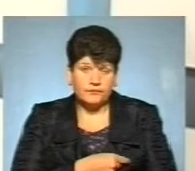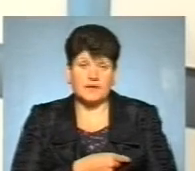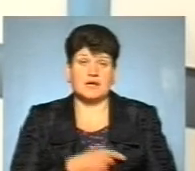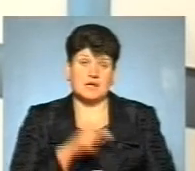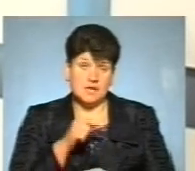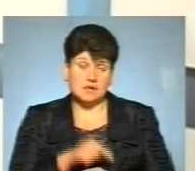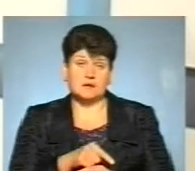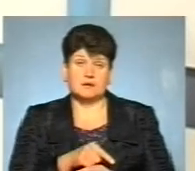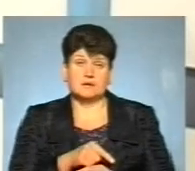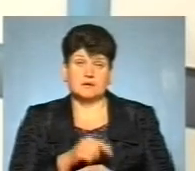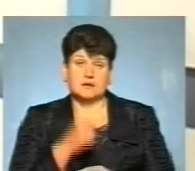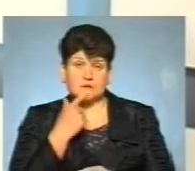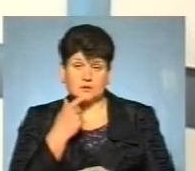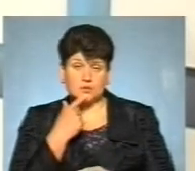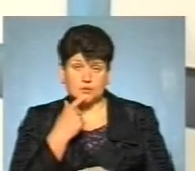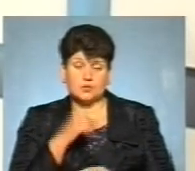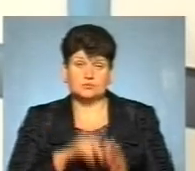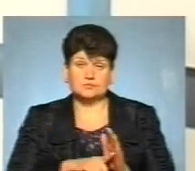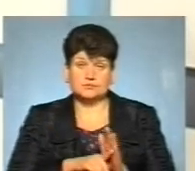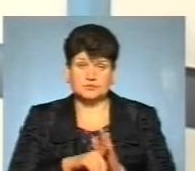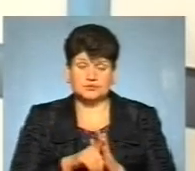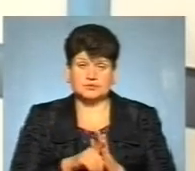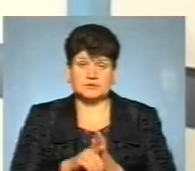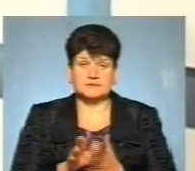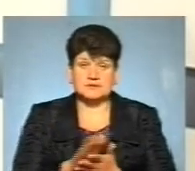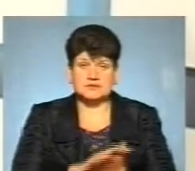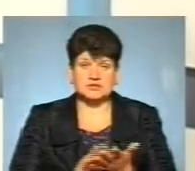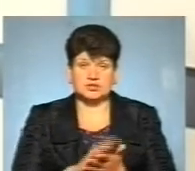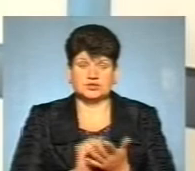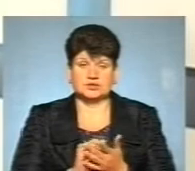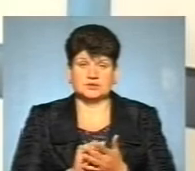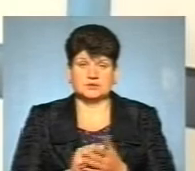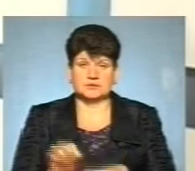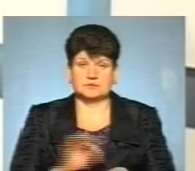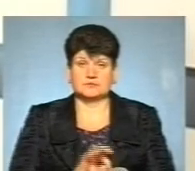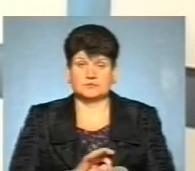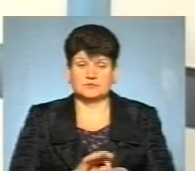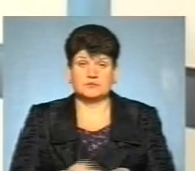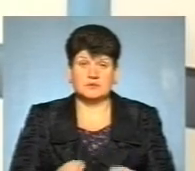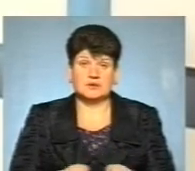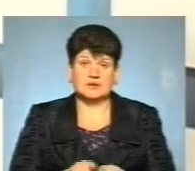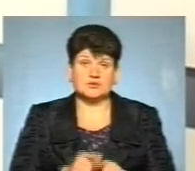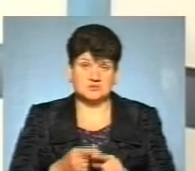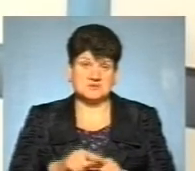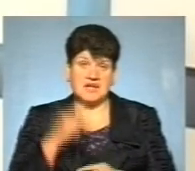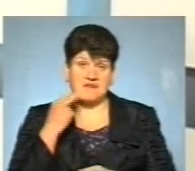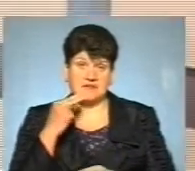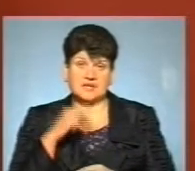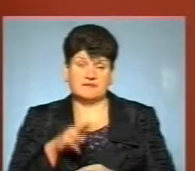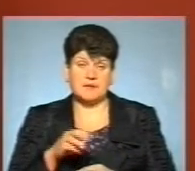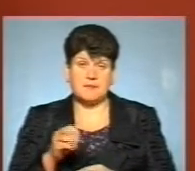і антитіло, взагалі його завдання – нейтралізувати вірус. От так що це доволі ефективний